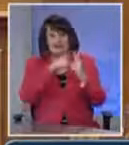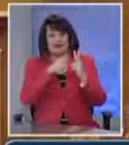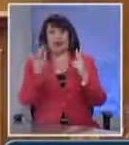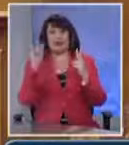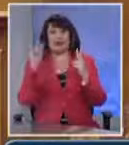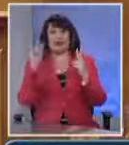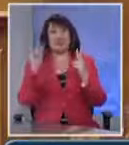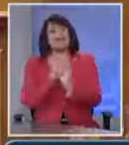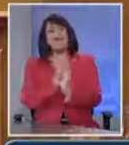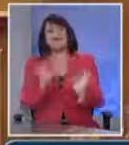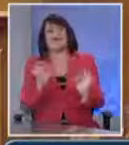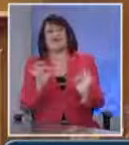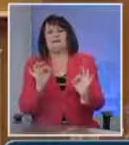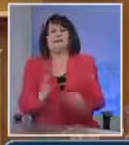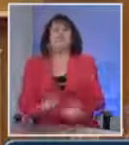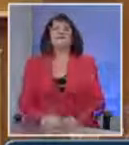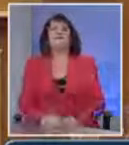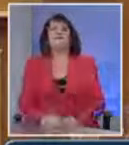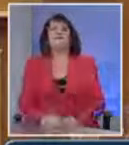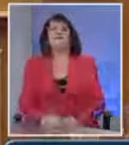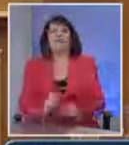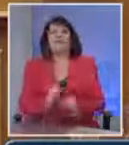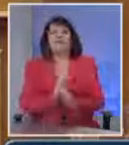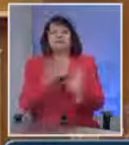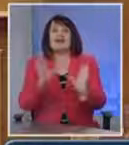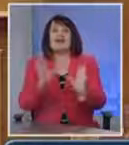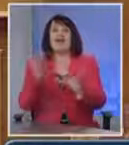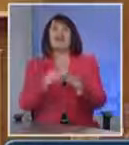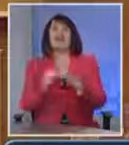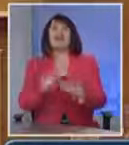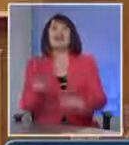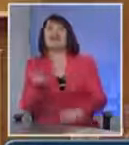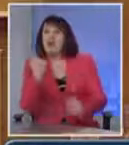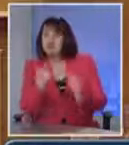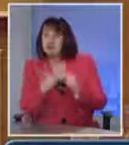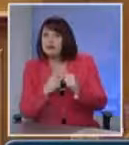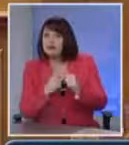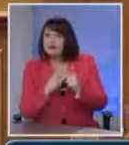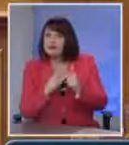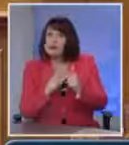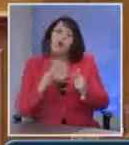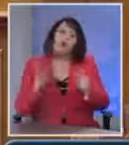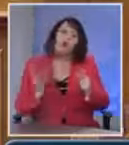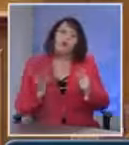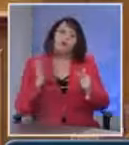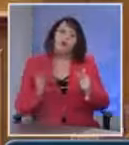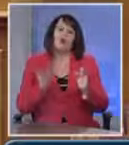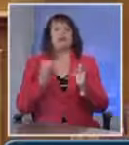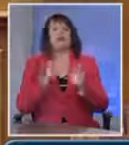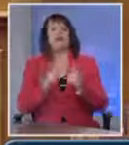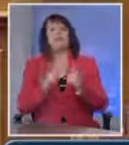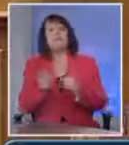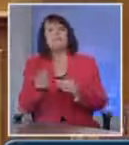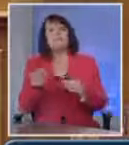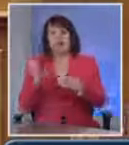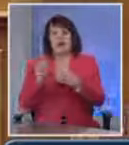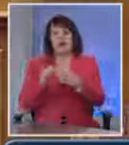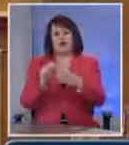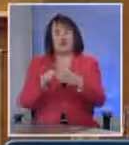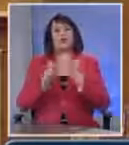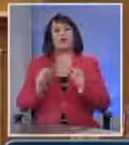διαβεβαιώσεις. Ότι δεν θα μας ευνηδιάσει με εκλογές και ότι σε κάθε περίπτωση πριν τις εκλογές